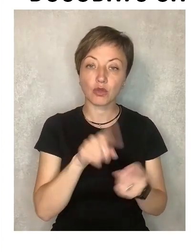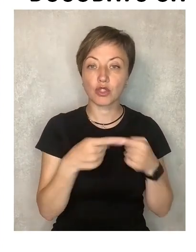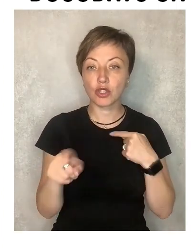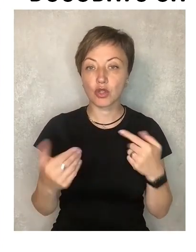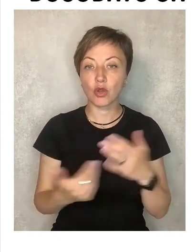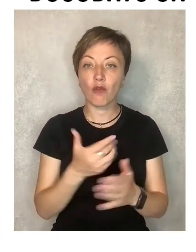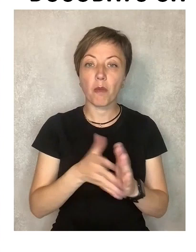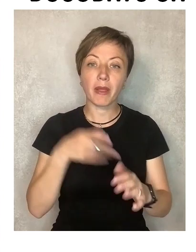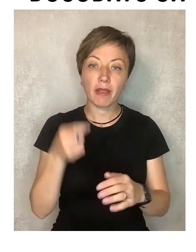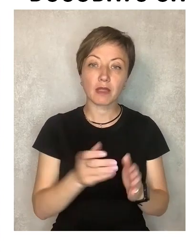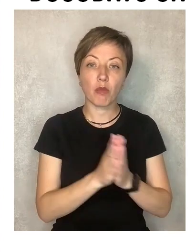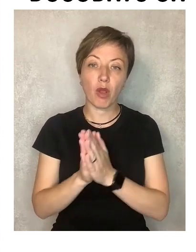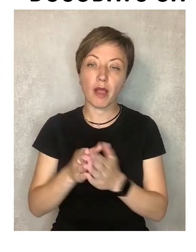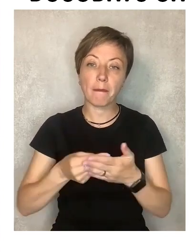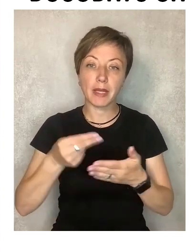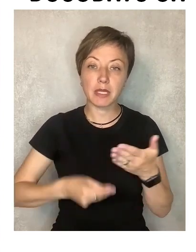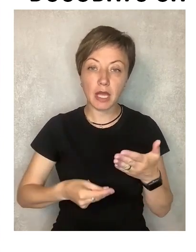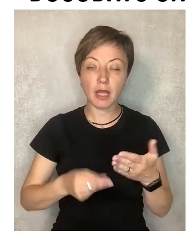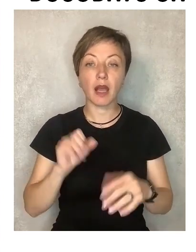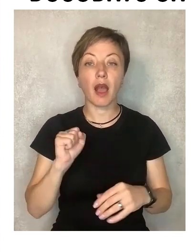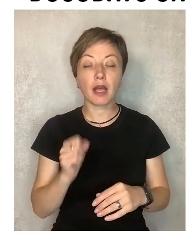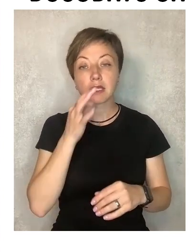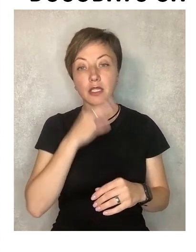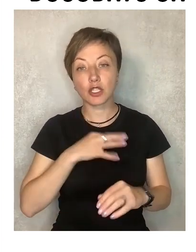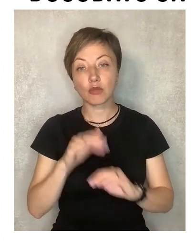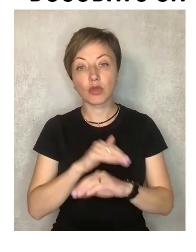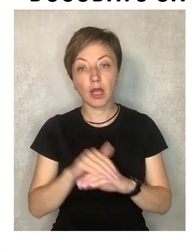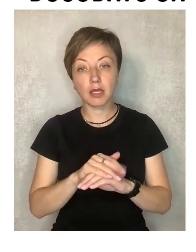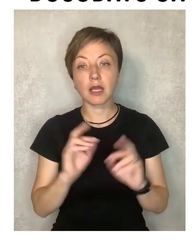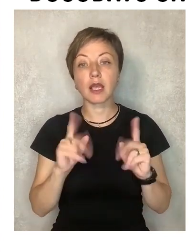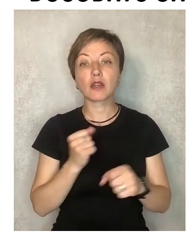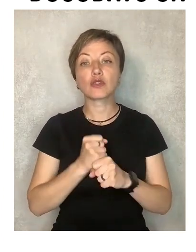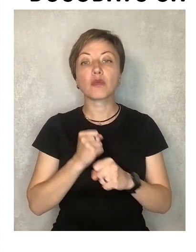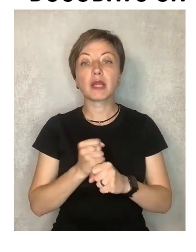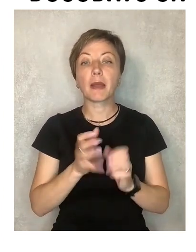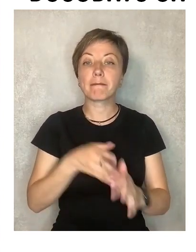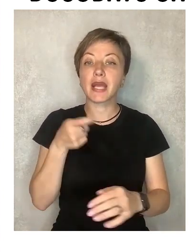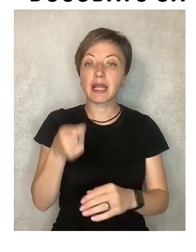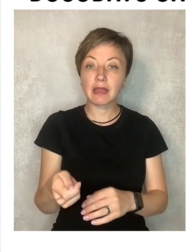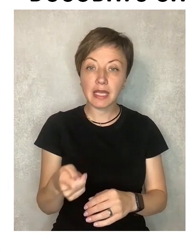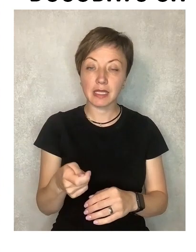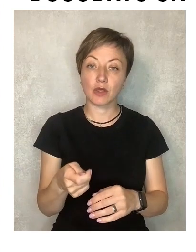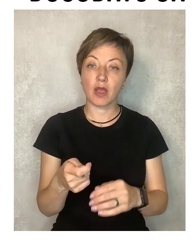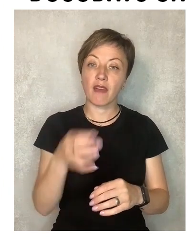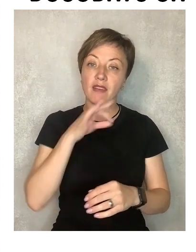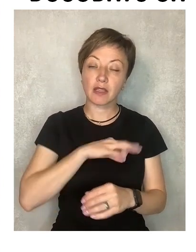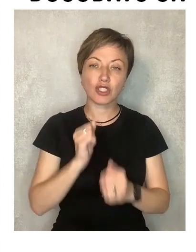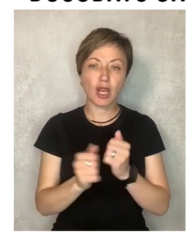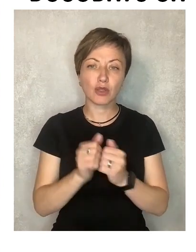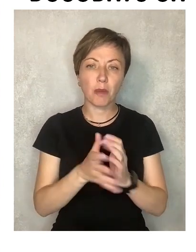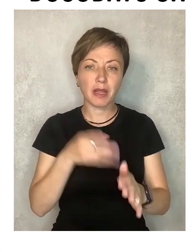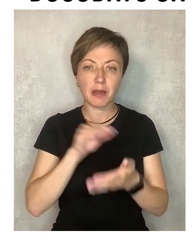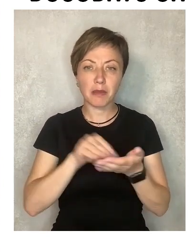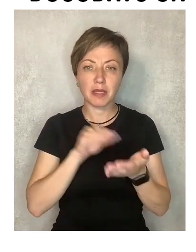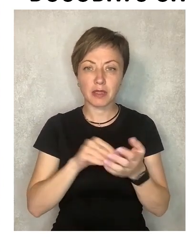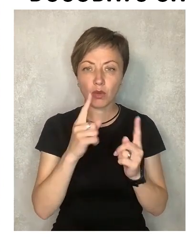підписати. Скажіть, будь ласка, як зробити петиції дійсно ефективними, бо дуже часто петиції написані там один рядочок, будь